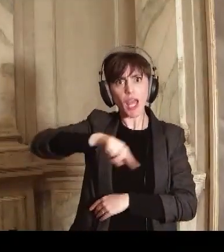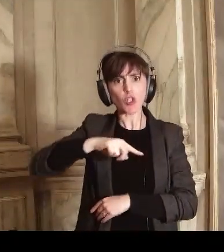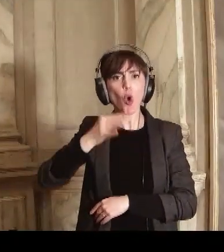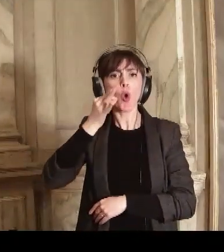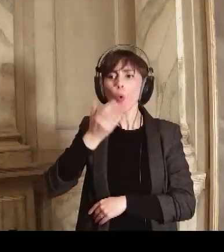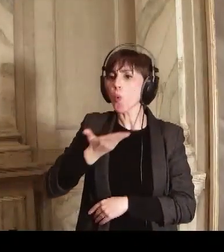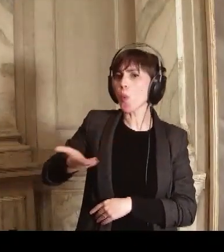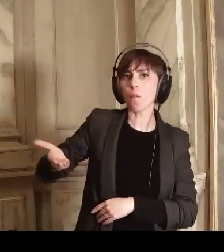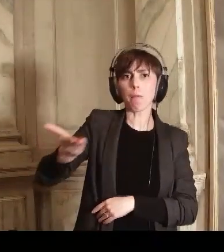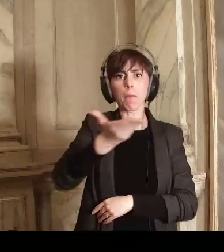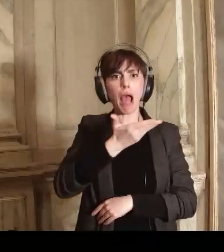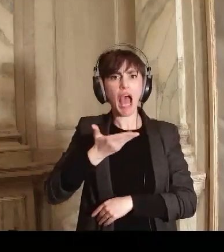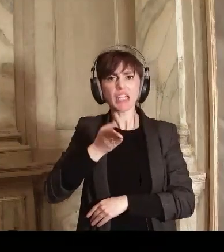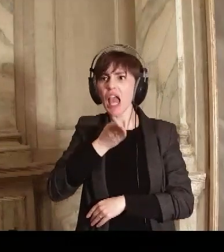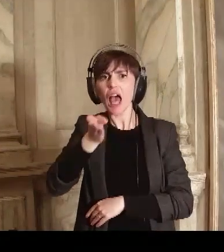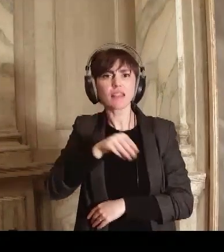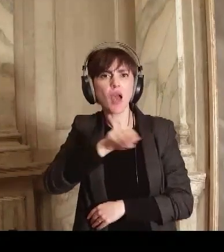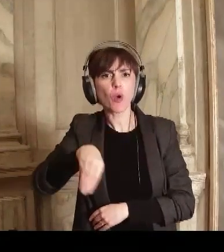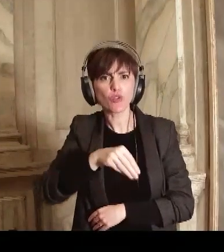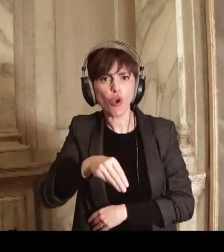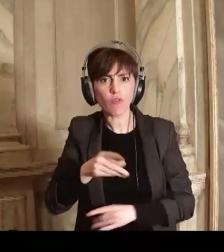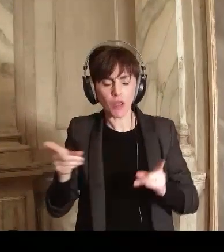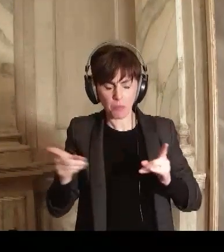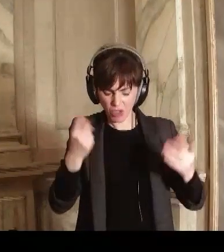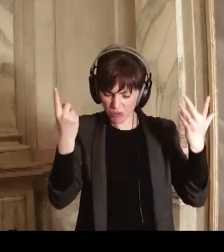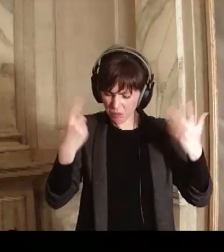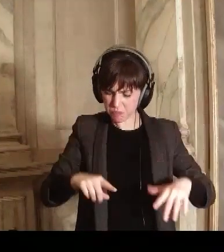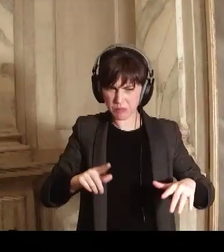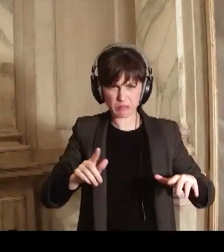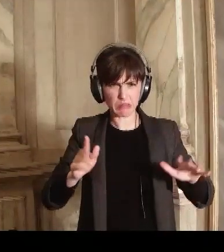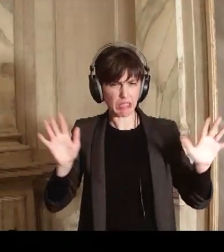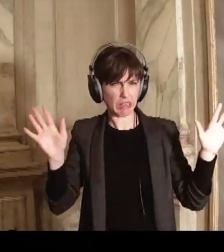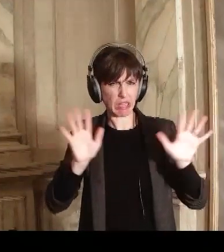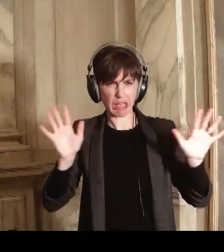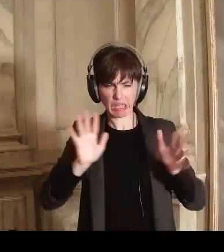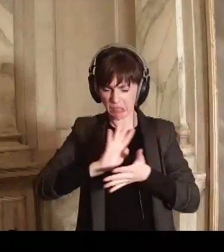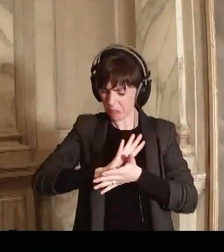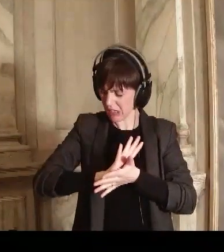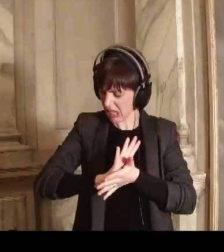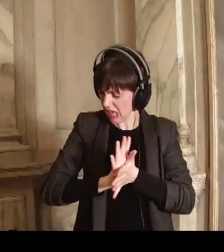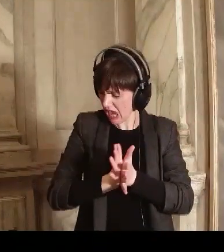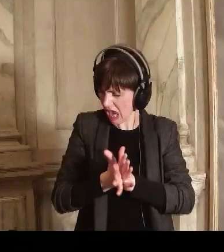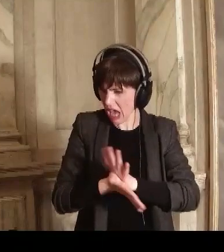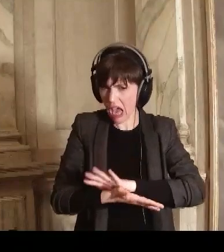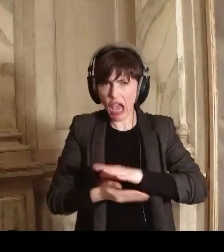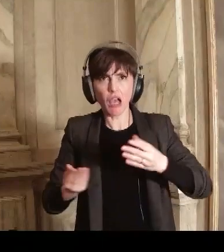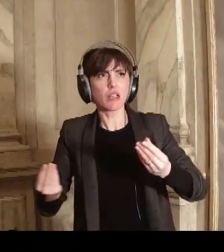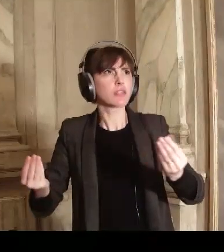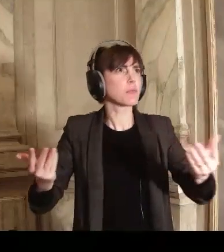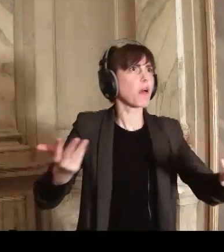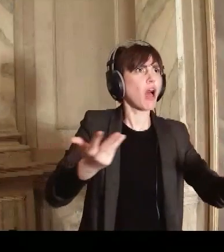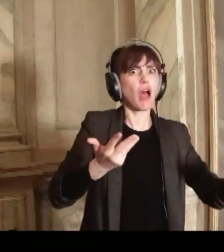tempi controversi di barbarie e smarrimento. Raccontare la possibilità di un viaggio, di una radiografia, di